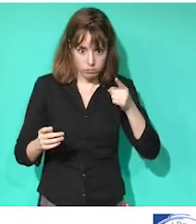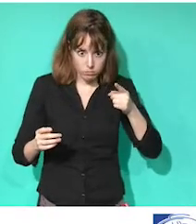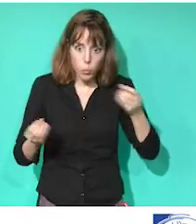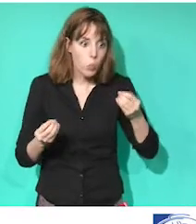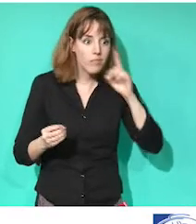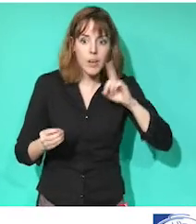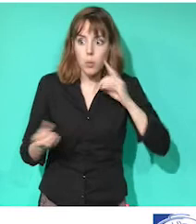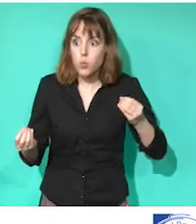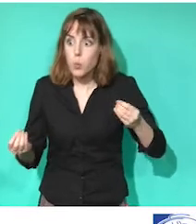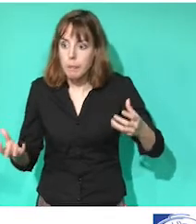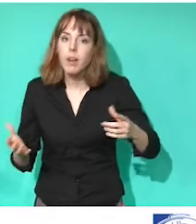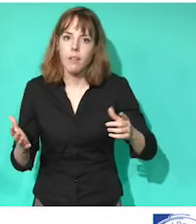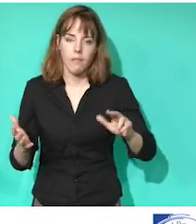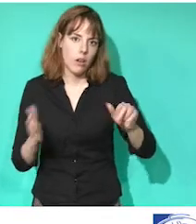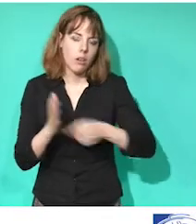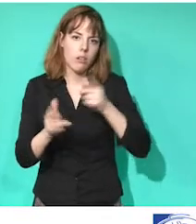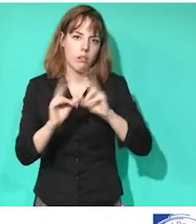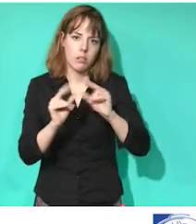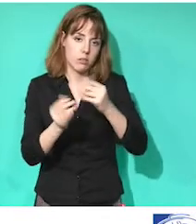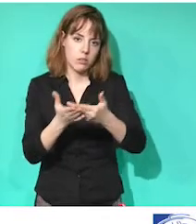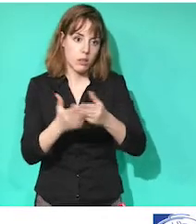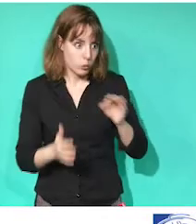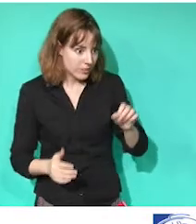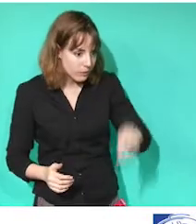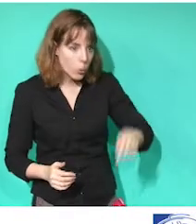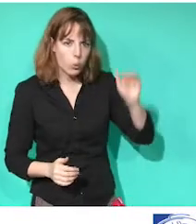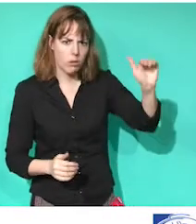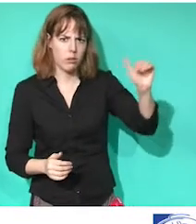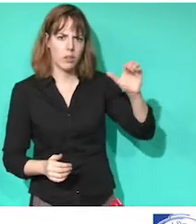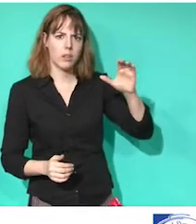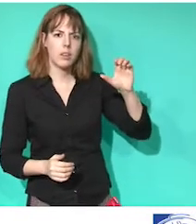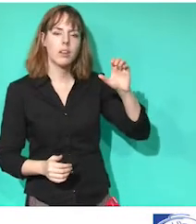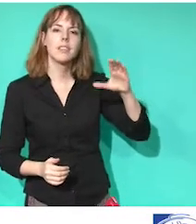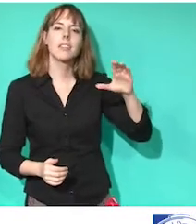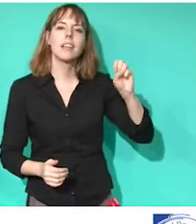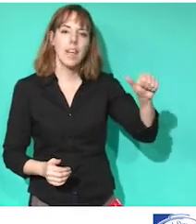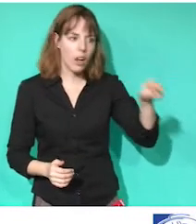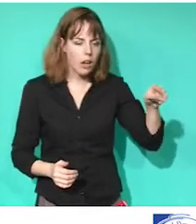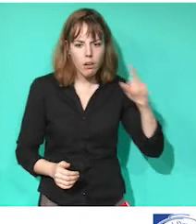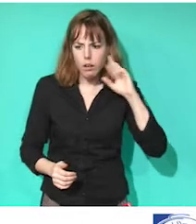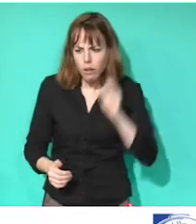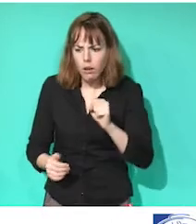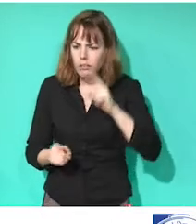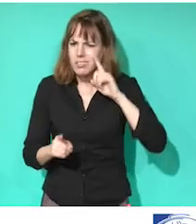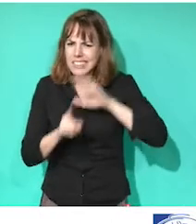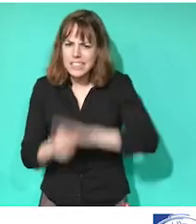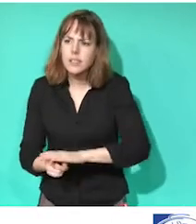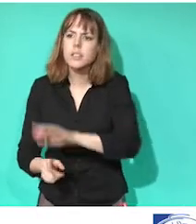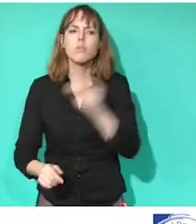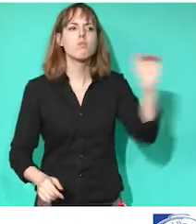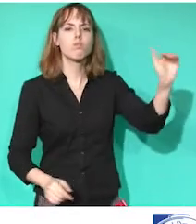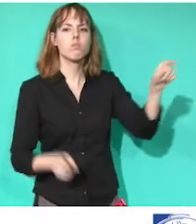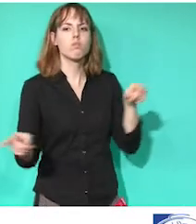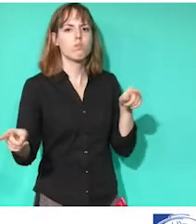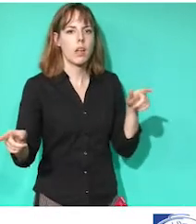reviendra peut-être. Oui, et puis il ne faut pas hésiter à saisir le CSA aussi dès qu'on entend un propos absolument. Sexiste, etc. C'est très important aussi d'avoir